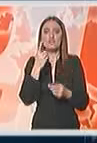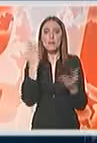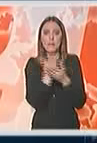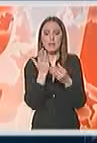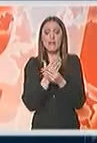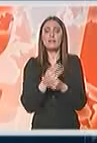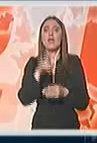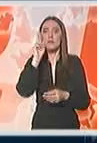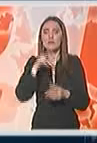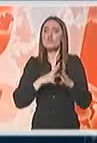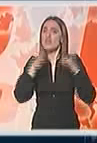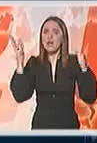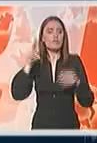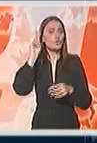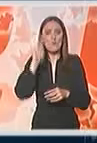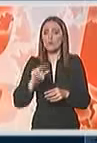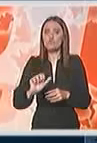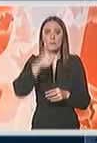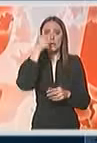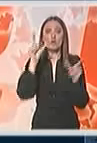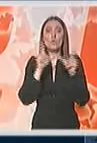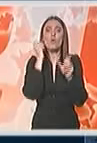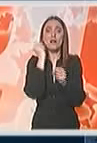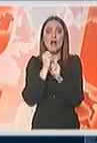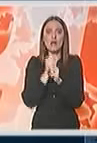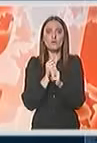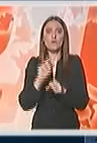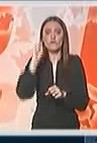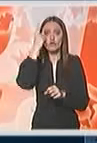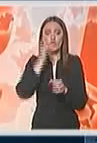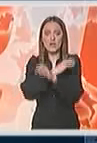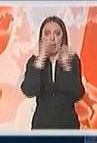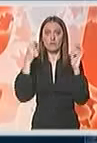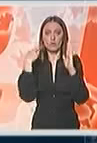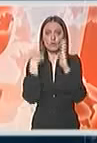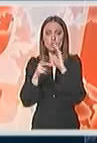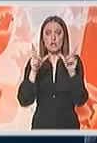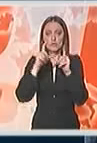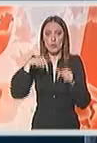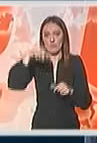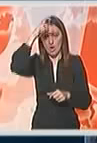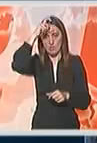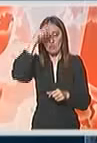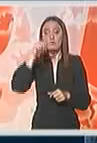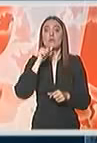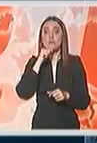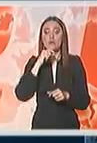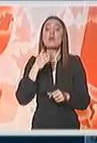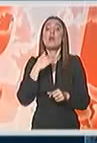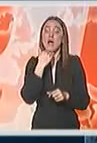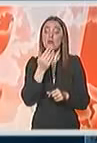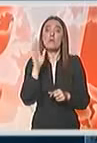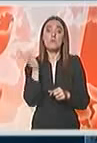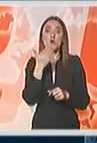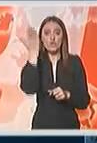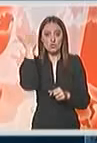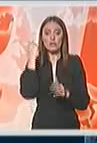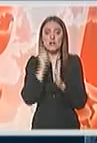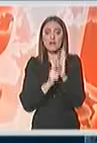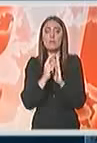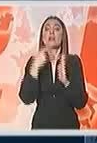i imaće najveći mogući prioritet u radu Višeg javnog tužilaštva u Beogradu. Iako je prošlo dosta vremena,